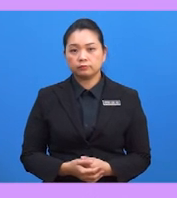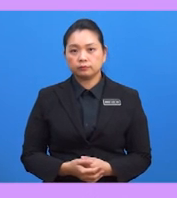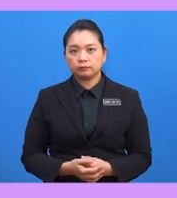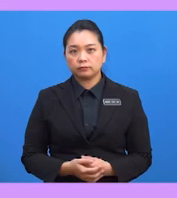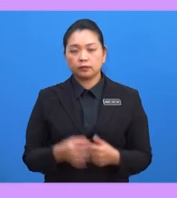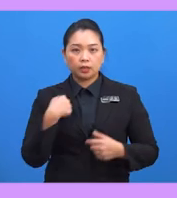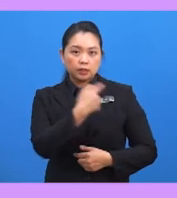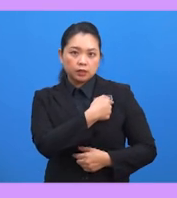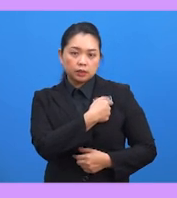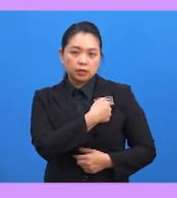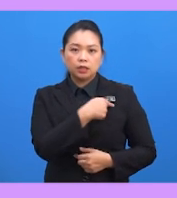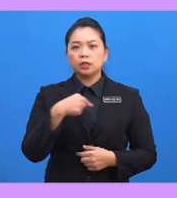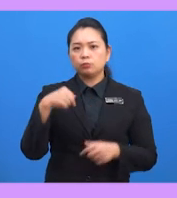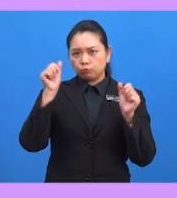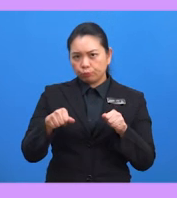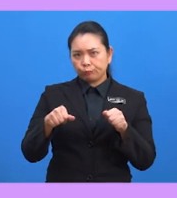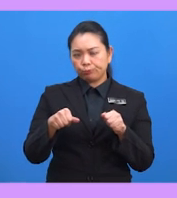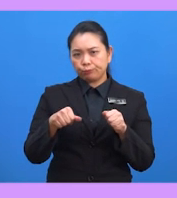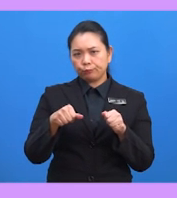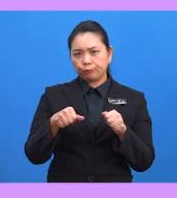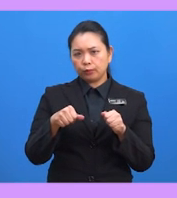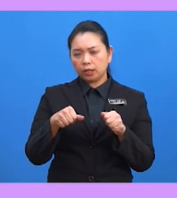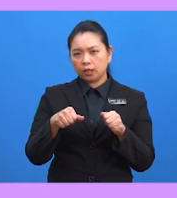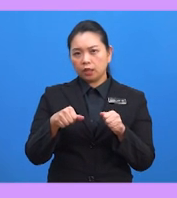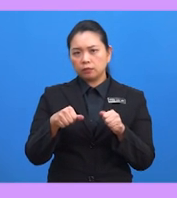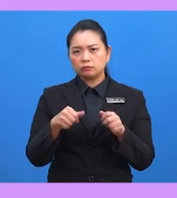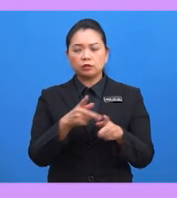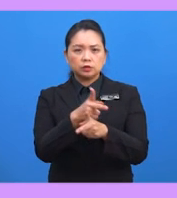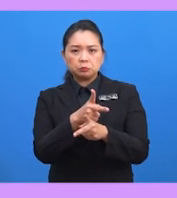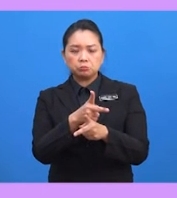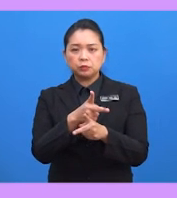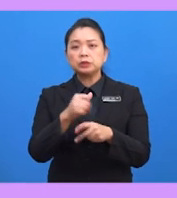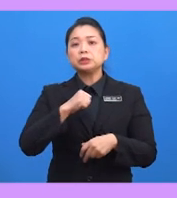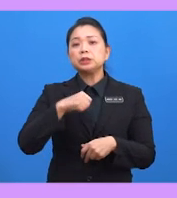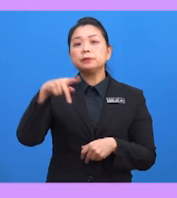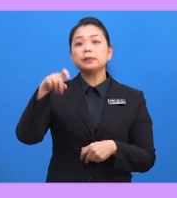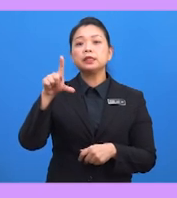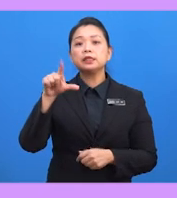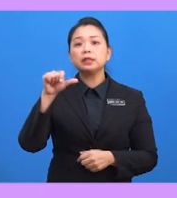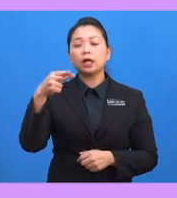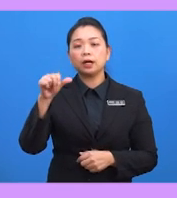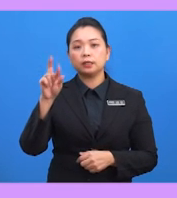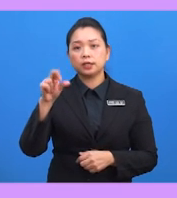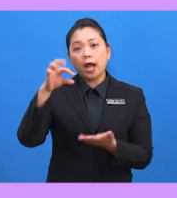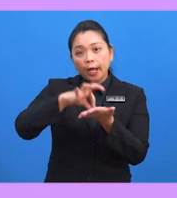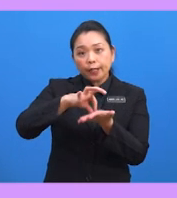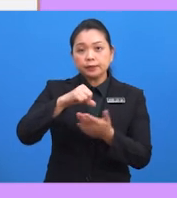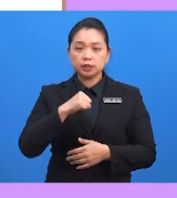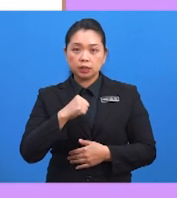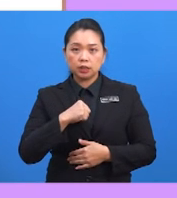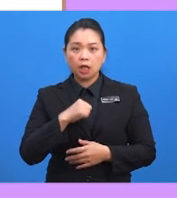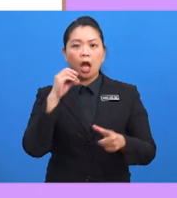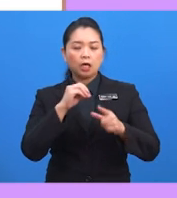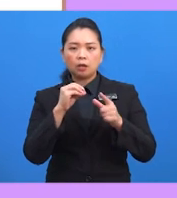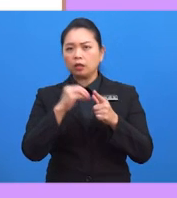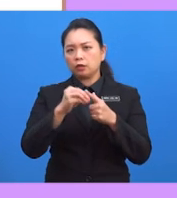Kita juga boleh memelihara ayam sendiri, juga boikot untuk membeli ayam. Selain itu, kita juga